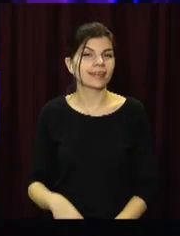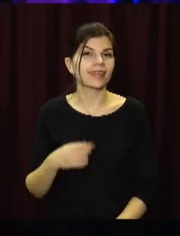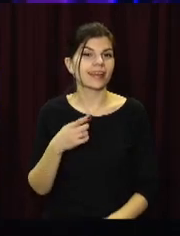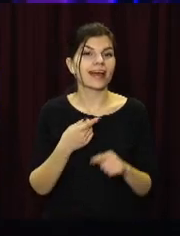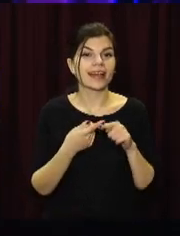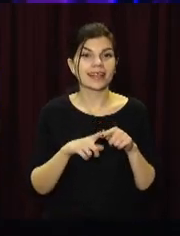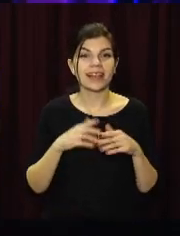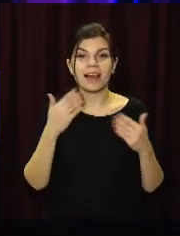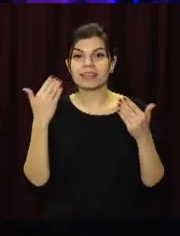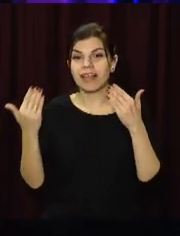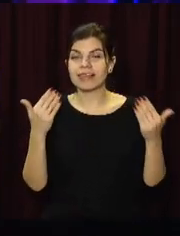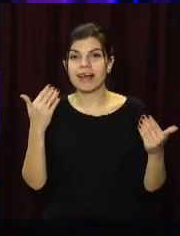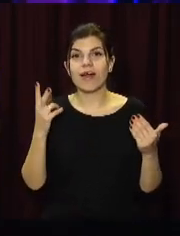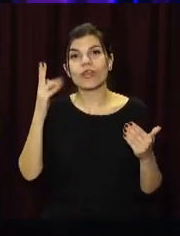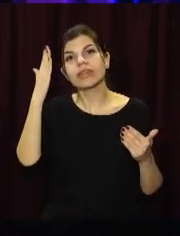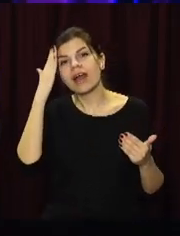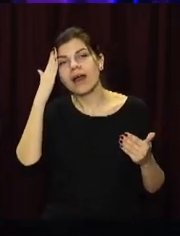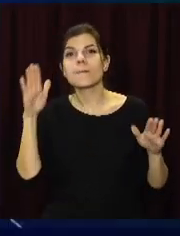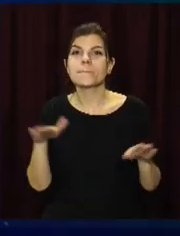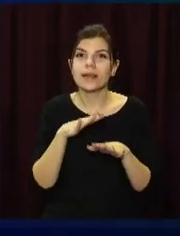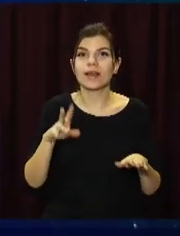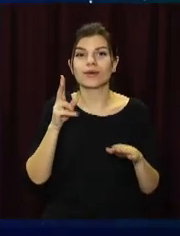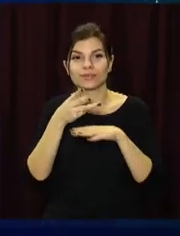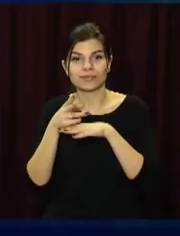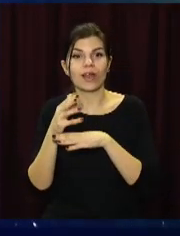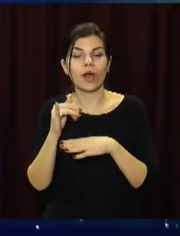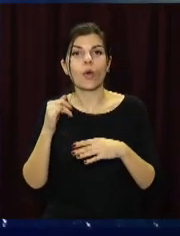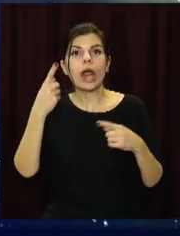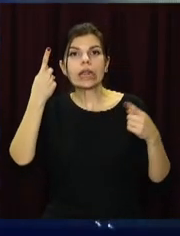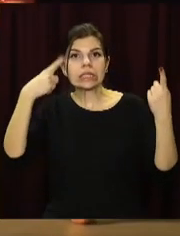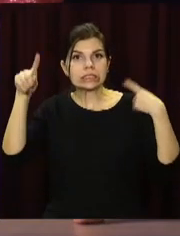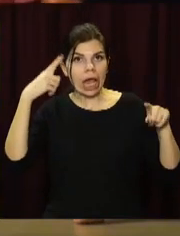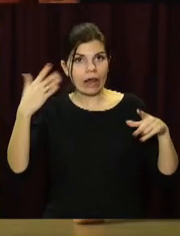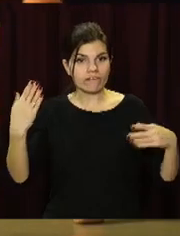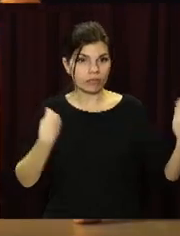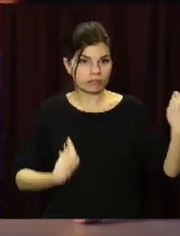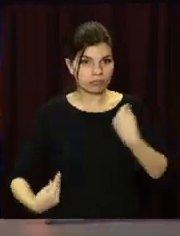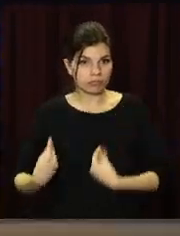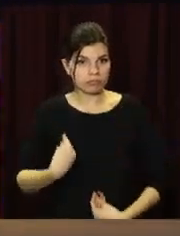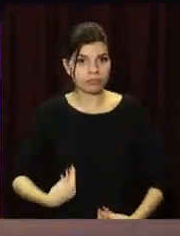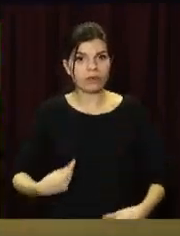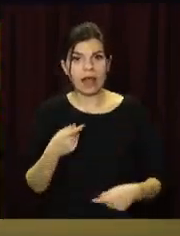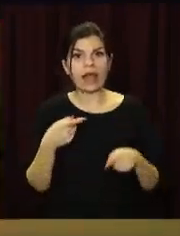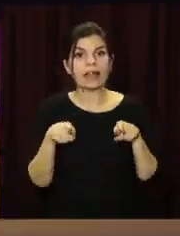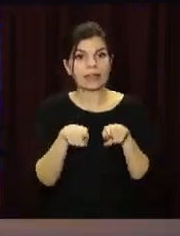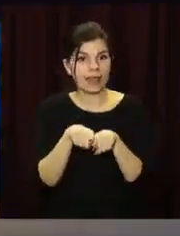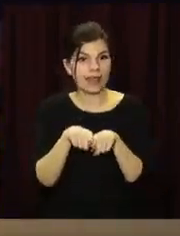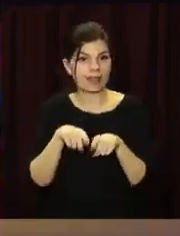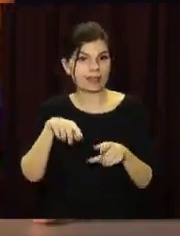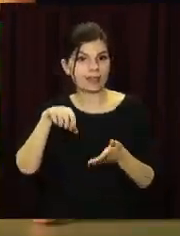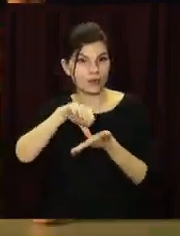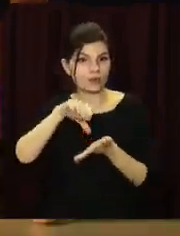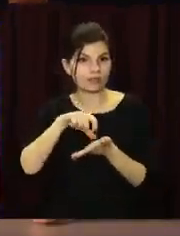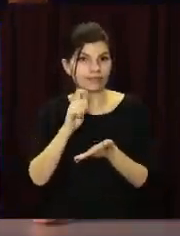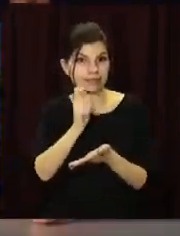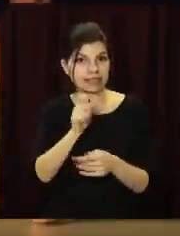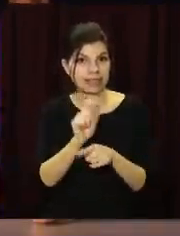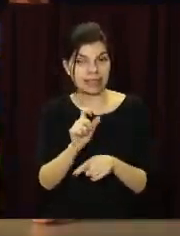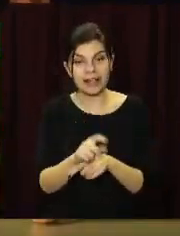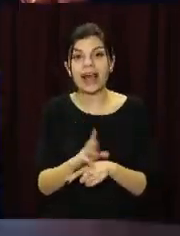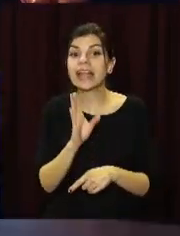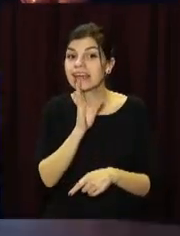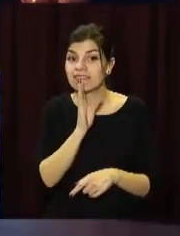Візитівка, презентація таланту та кілька виходів на подіум у дизайнерському вбранні. Такі випробування підготували для конкурсанток. Організатори